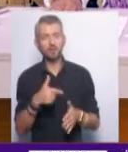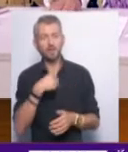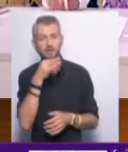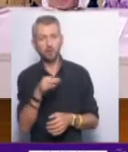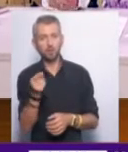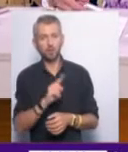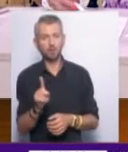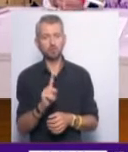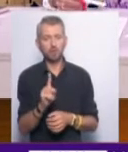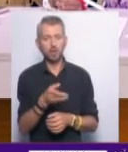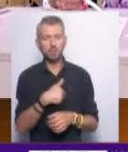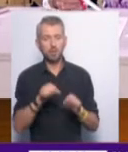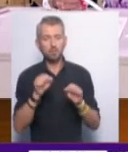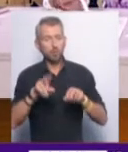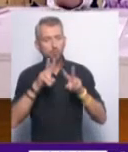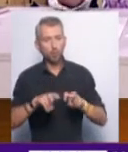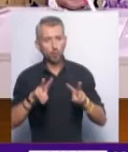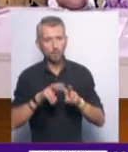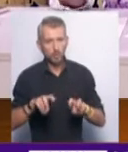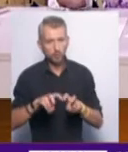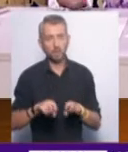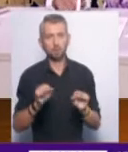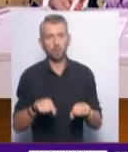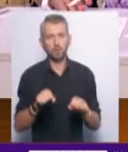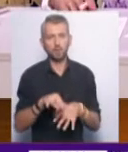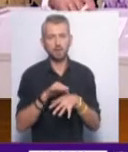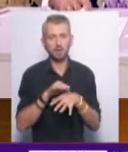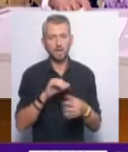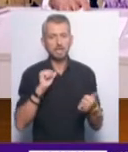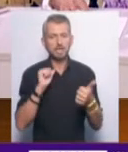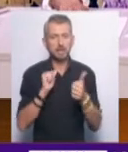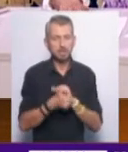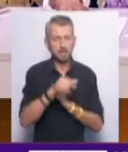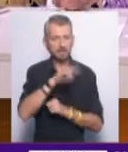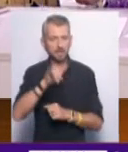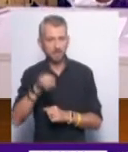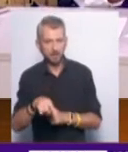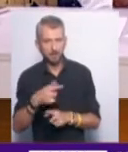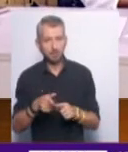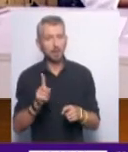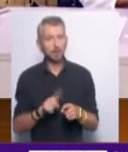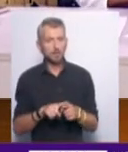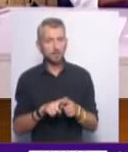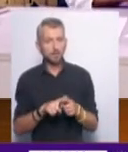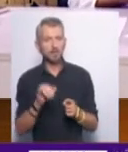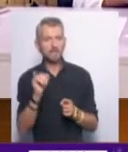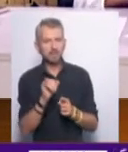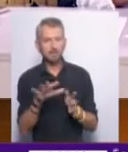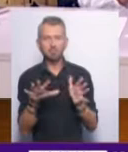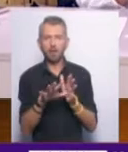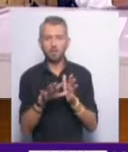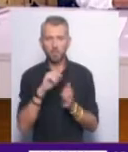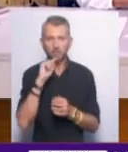те, що ми можемо розглянути можливість замінити вікна. Це і енергозбереження,